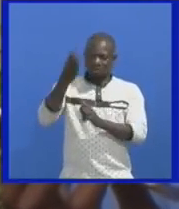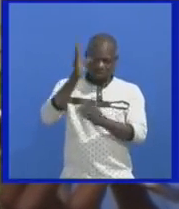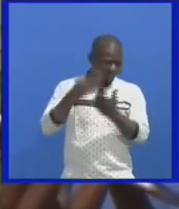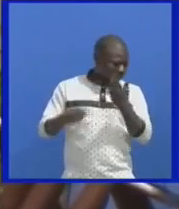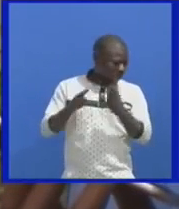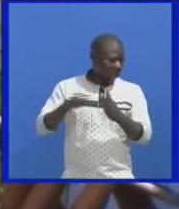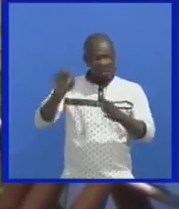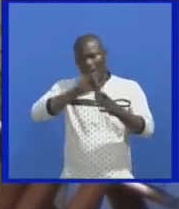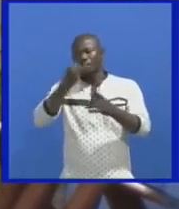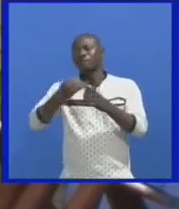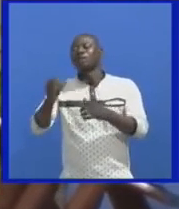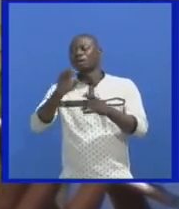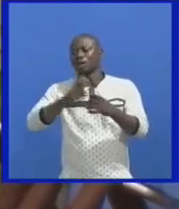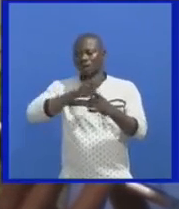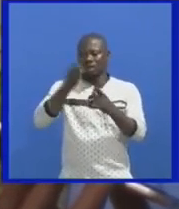inter-pays,